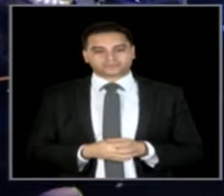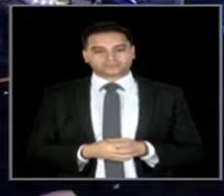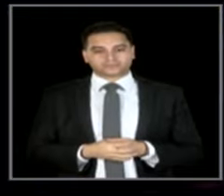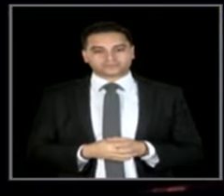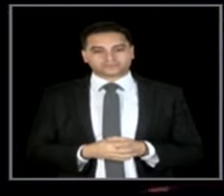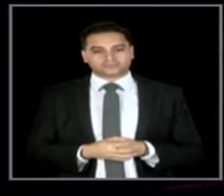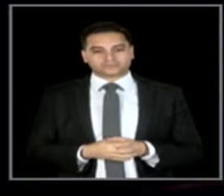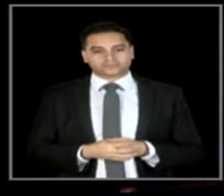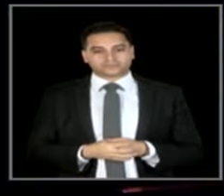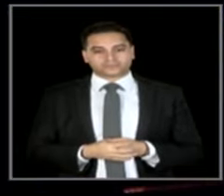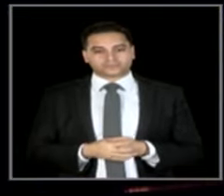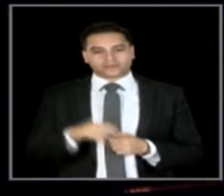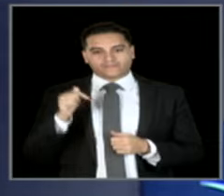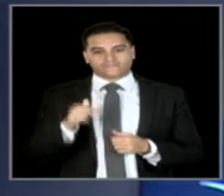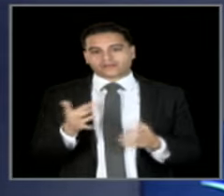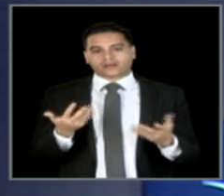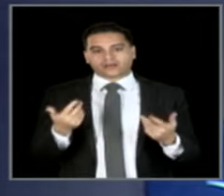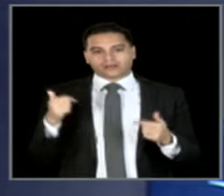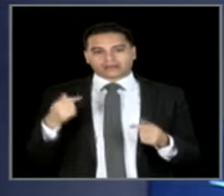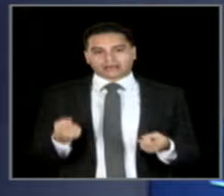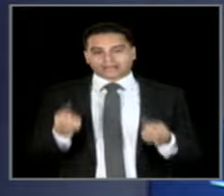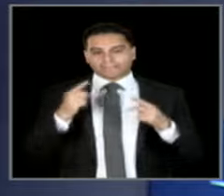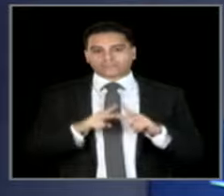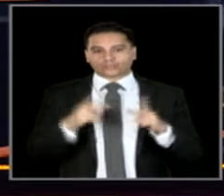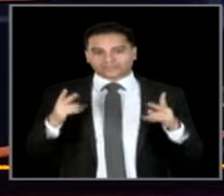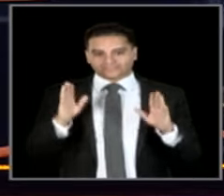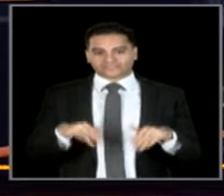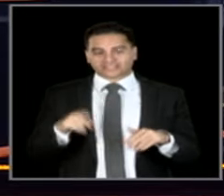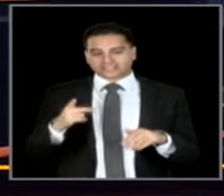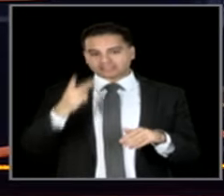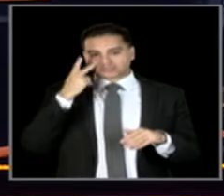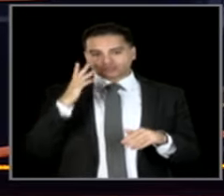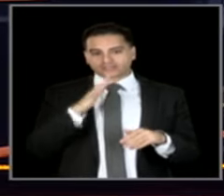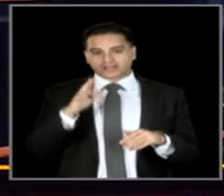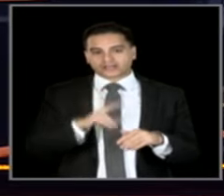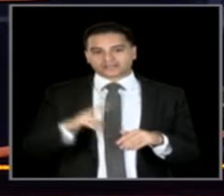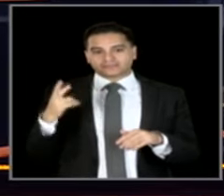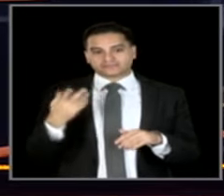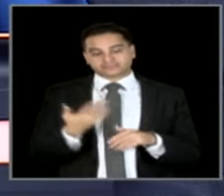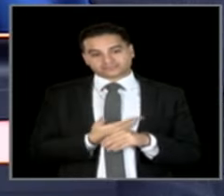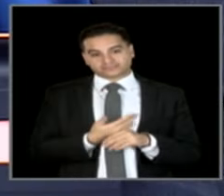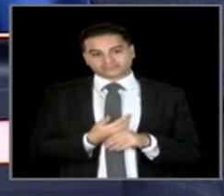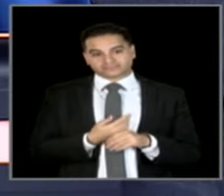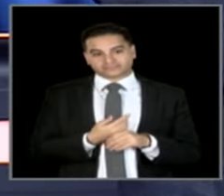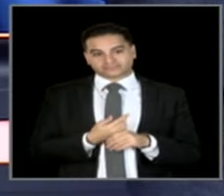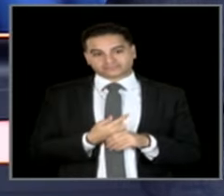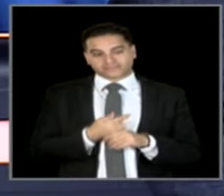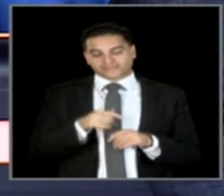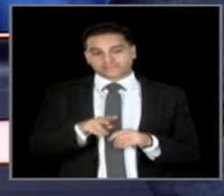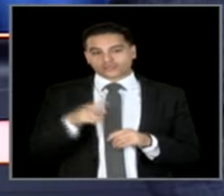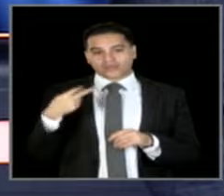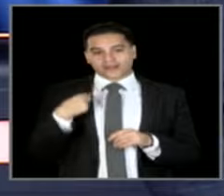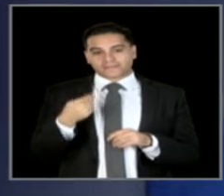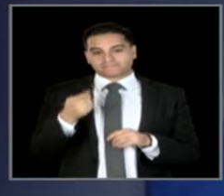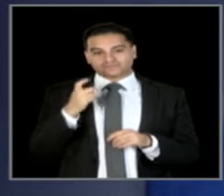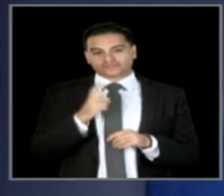مف في ايه النهارده في حاجه مختلفه فيكم النهارده مش عارفه لا في حاجه ايه انا مش